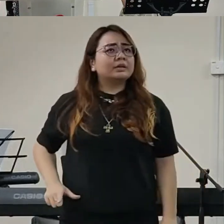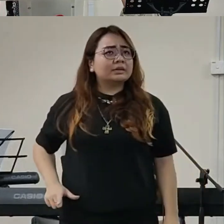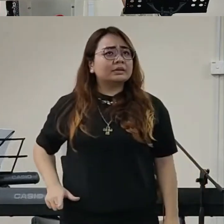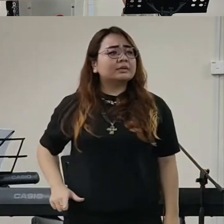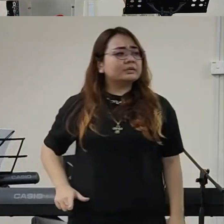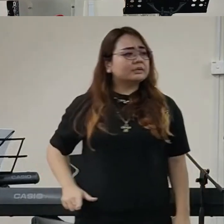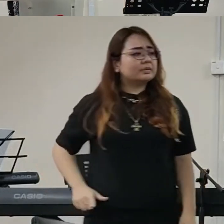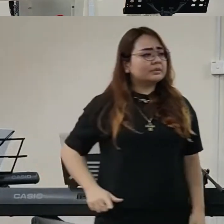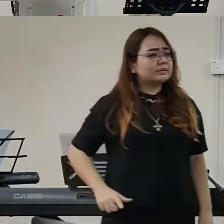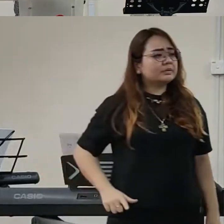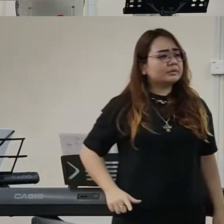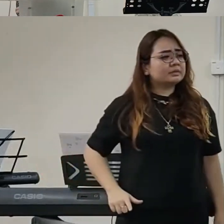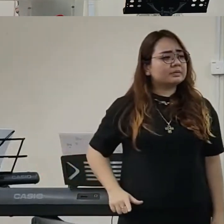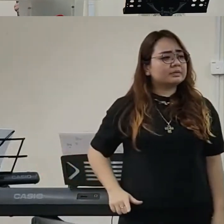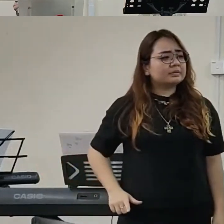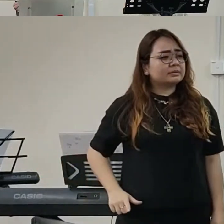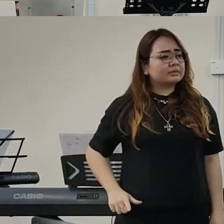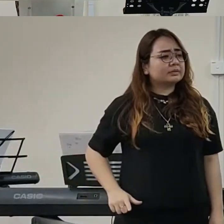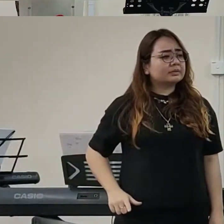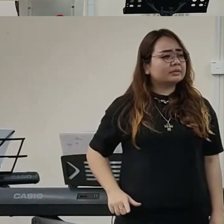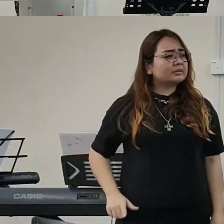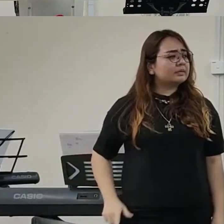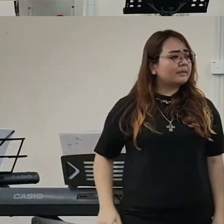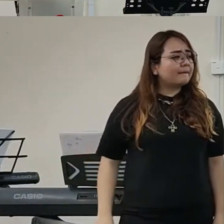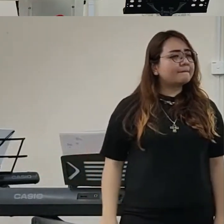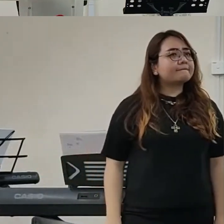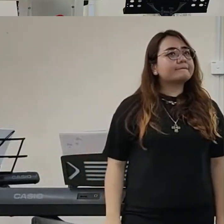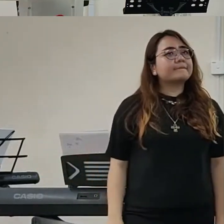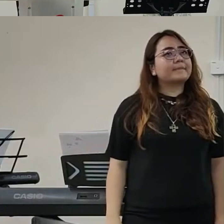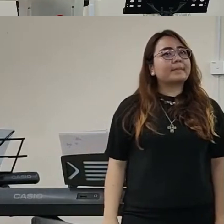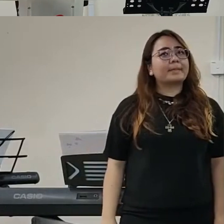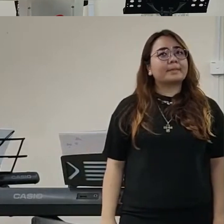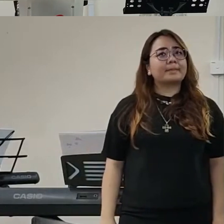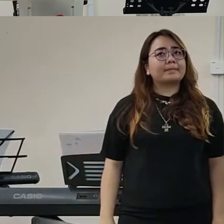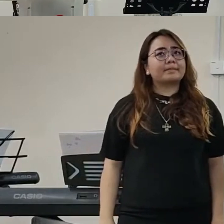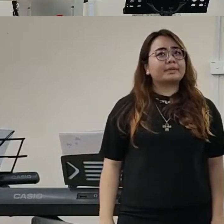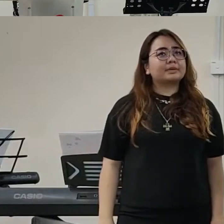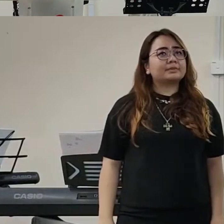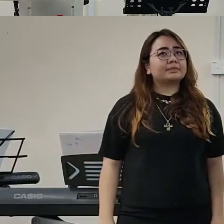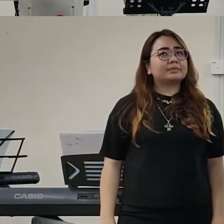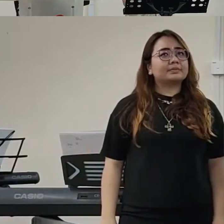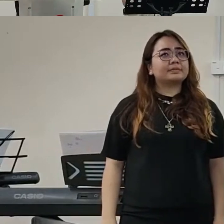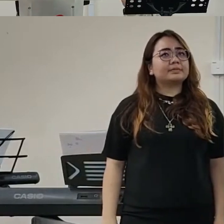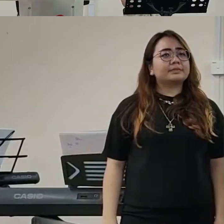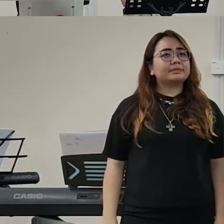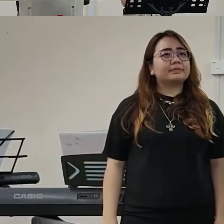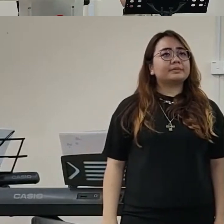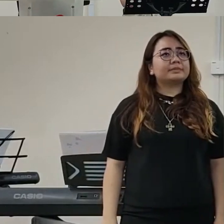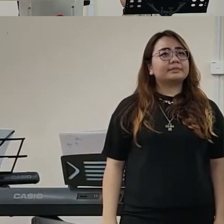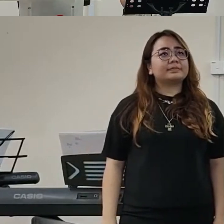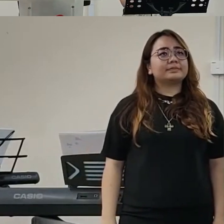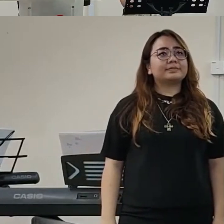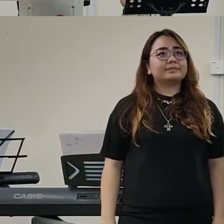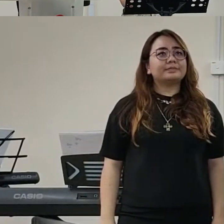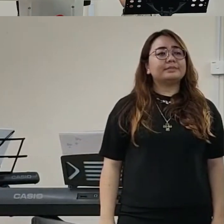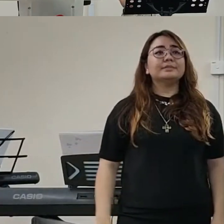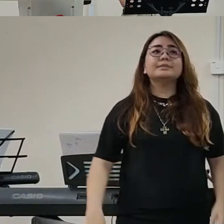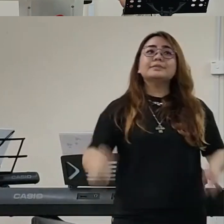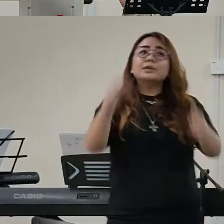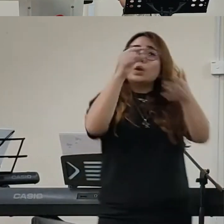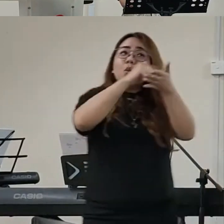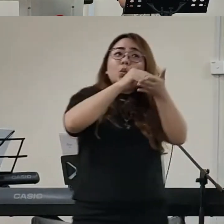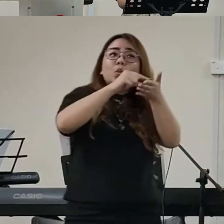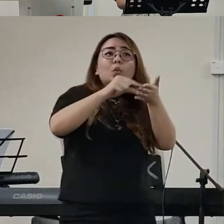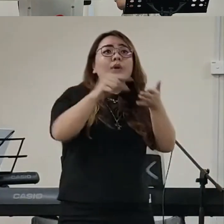牧者的要听耶和华的话。今天就是我们牧师要对你们所说的话。 Okay, let's go to verse 11.